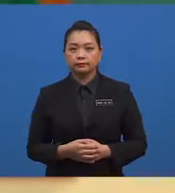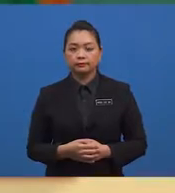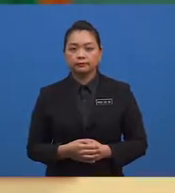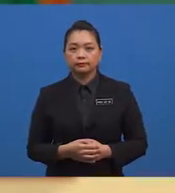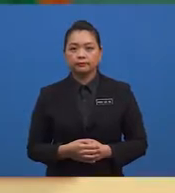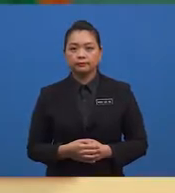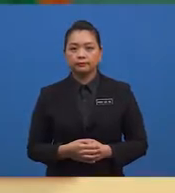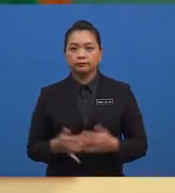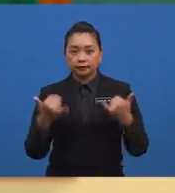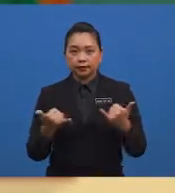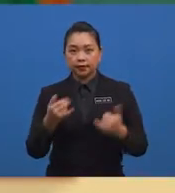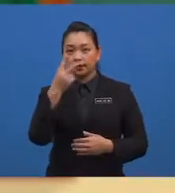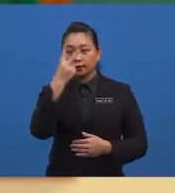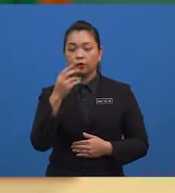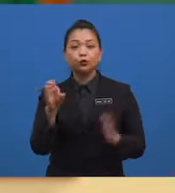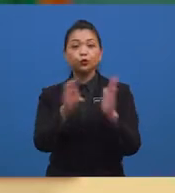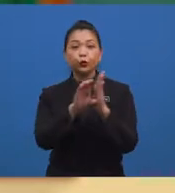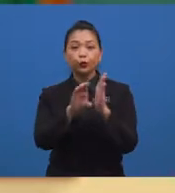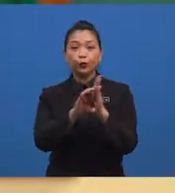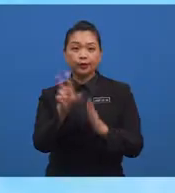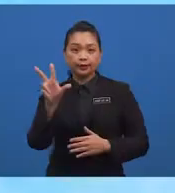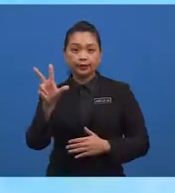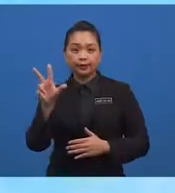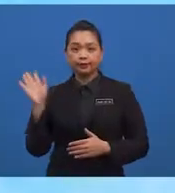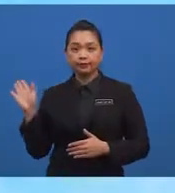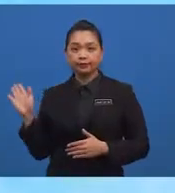Mari kita lihat contoh yang ketiga pula.